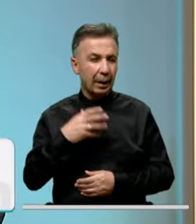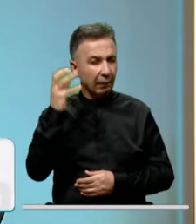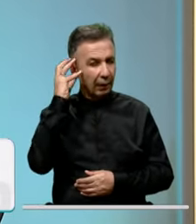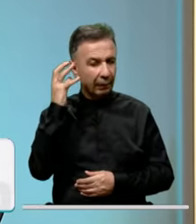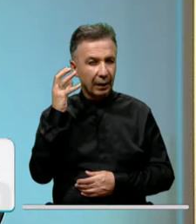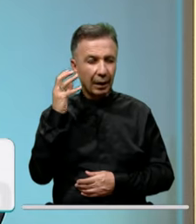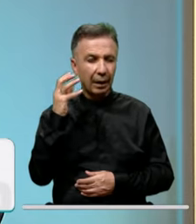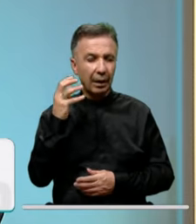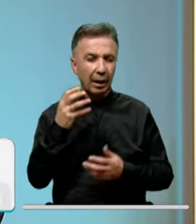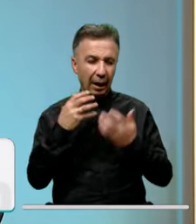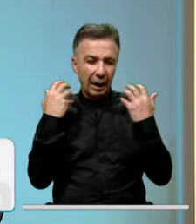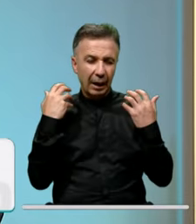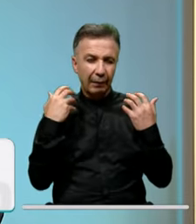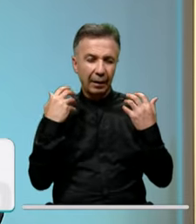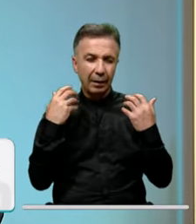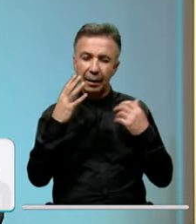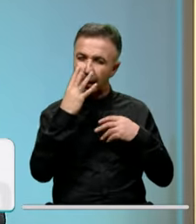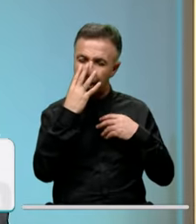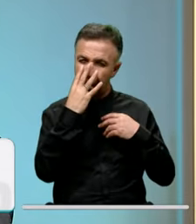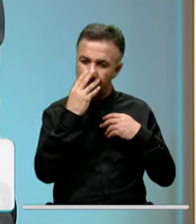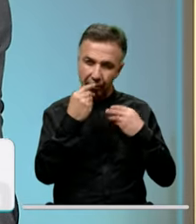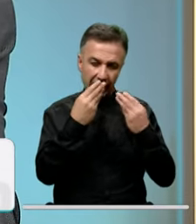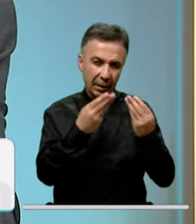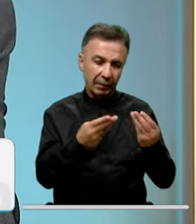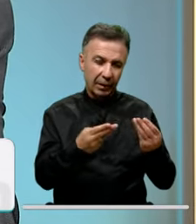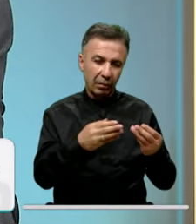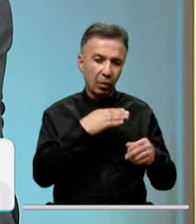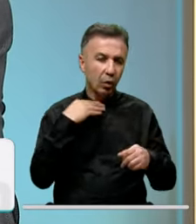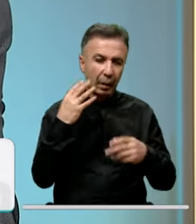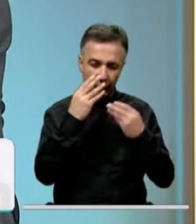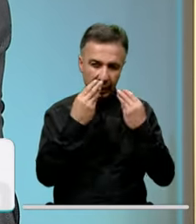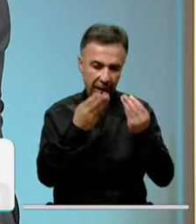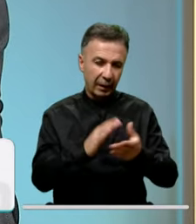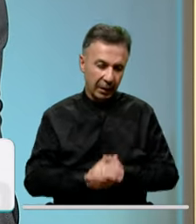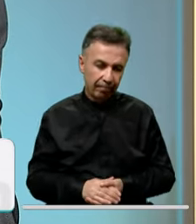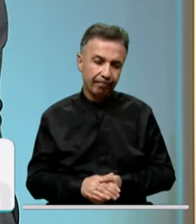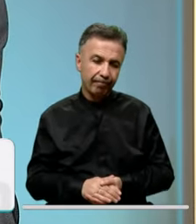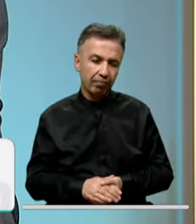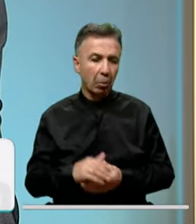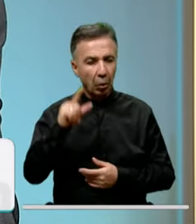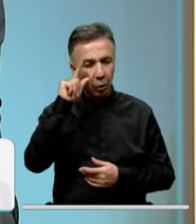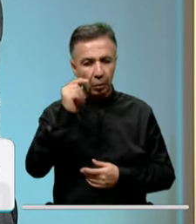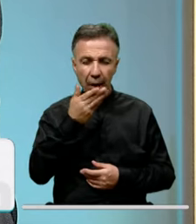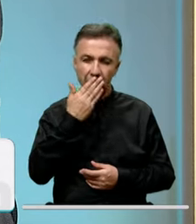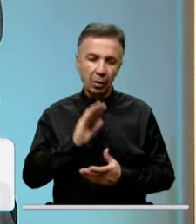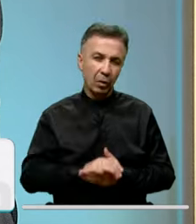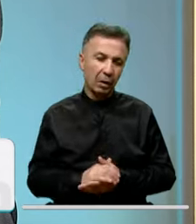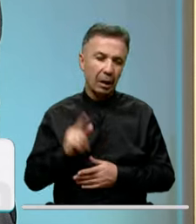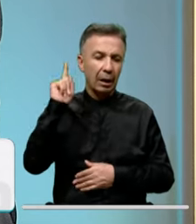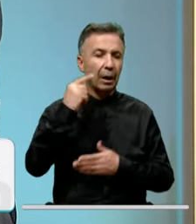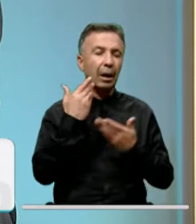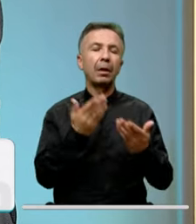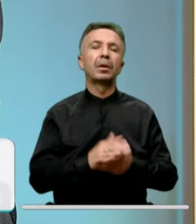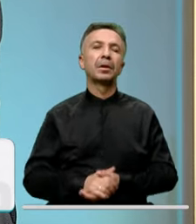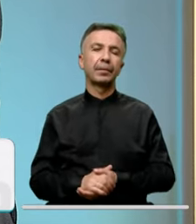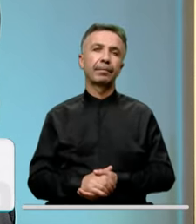kurban bağışını yaptı. Ve ben bu konuda da işleyişi bildiğim için endişe etmiyorum. Allah kabul